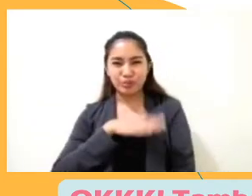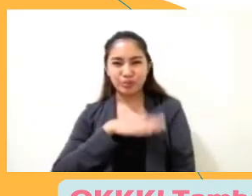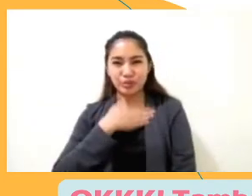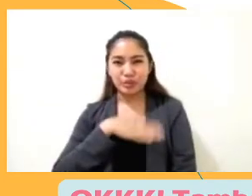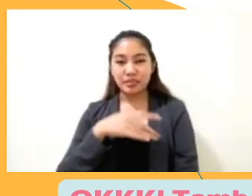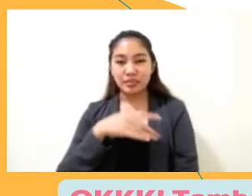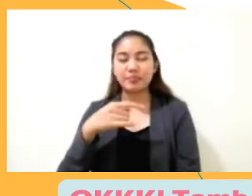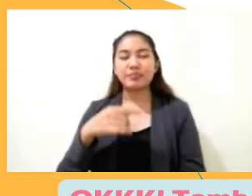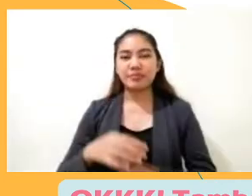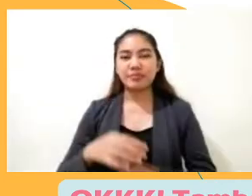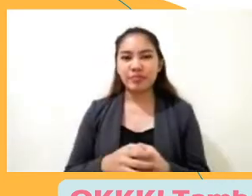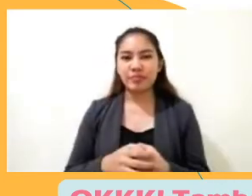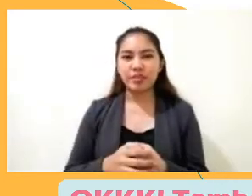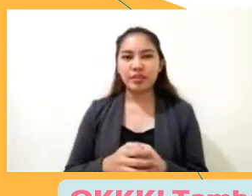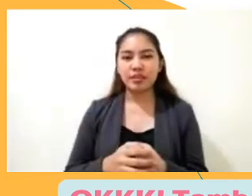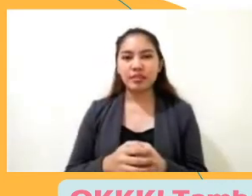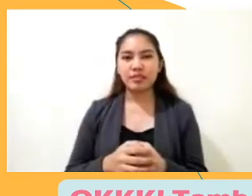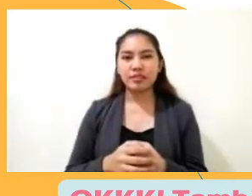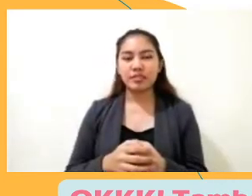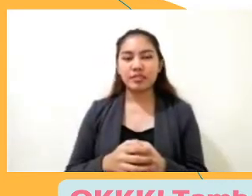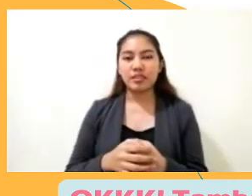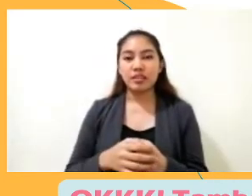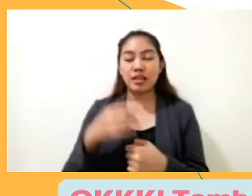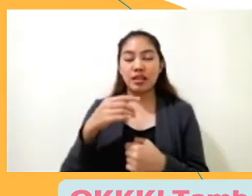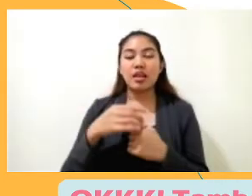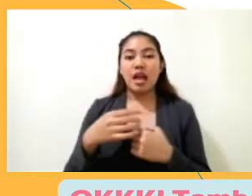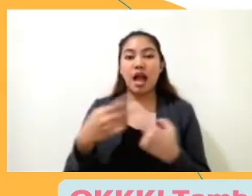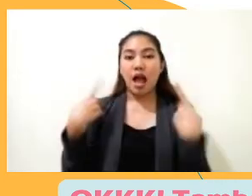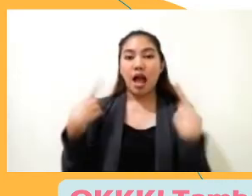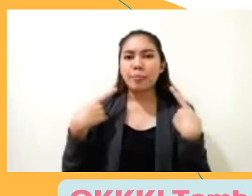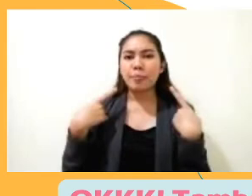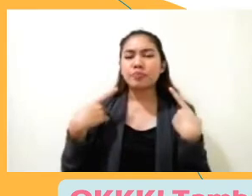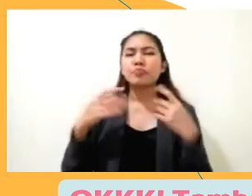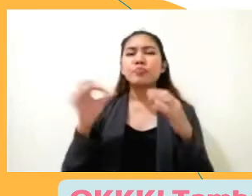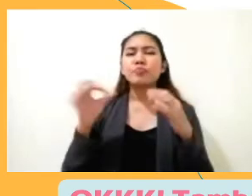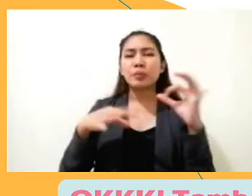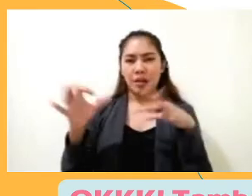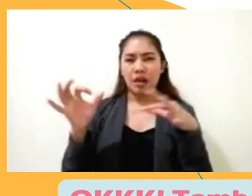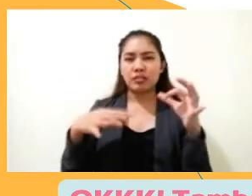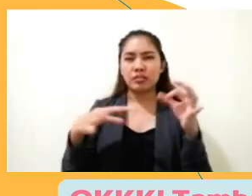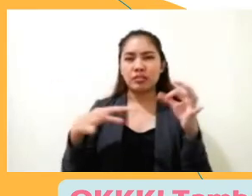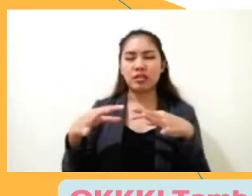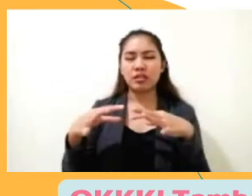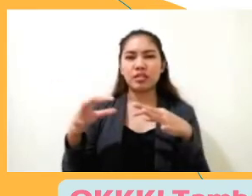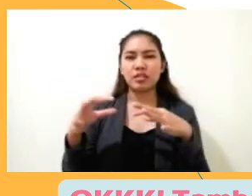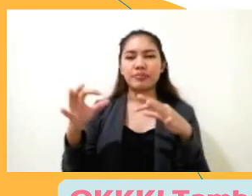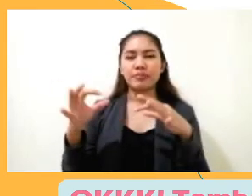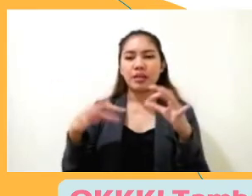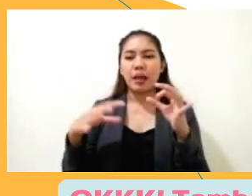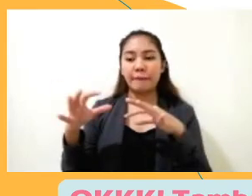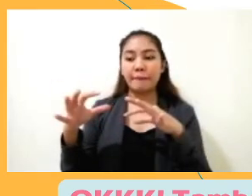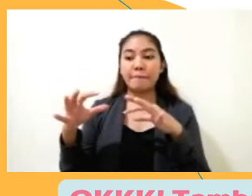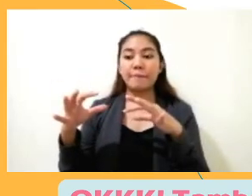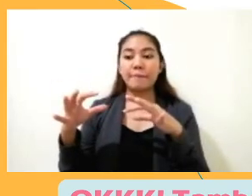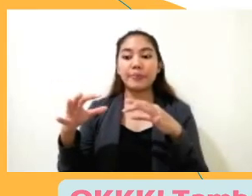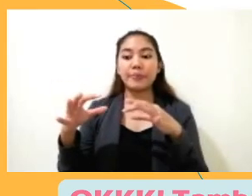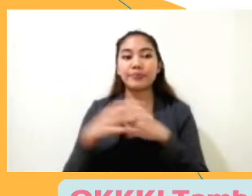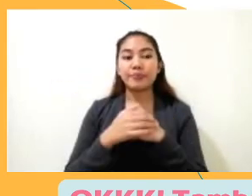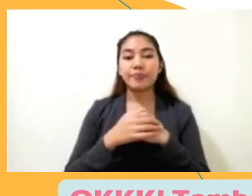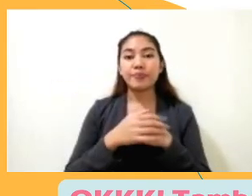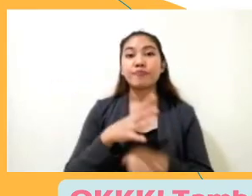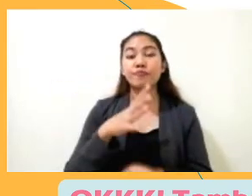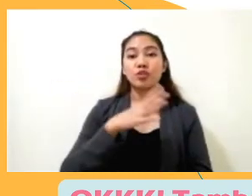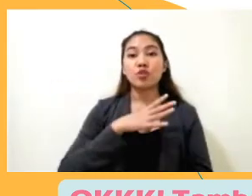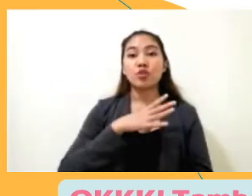Diana Rose, no? Sa paano tumanggap ng criticism, meron din naman kasing mga criticism na magandang natatanggap